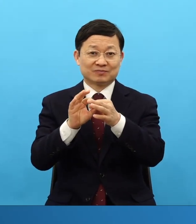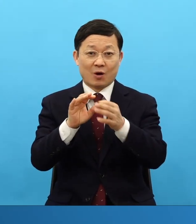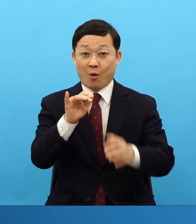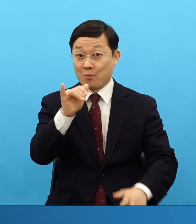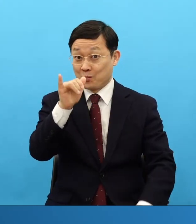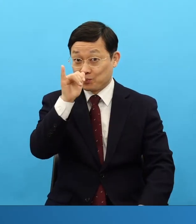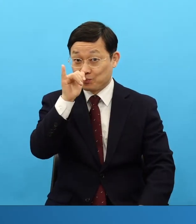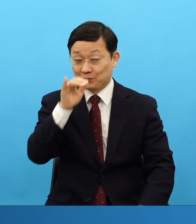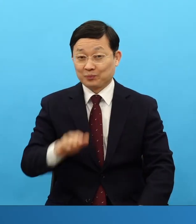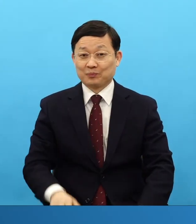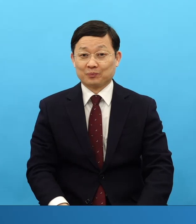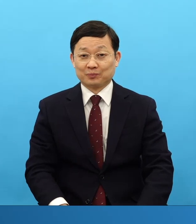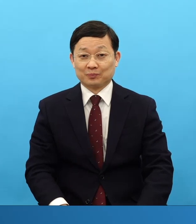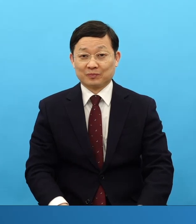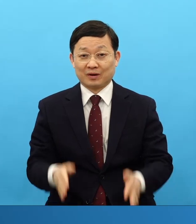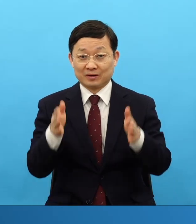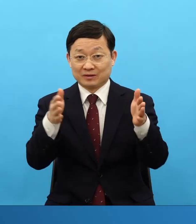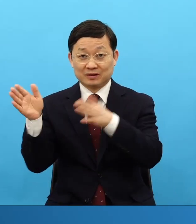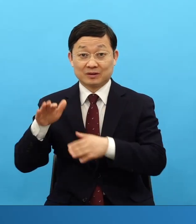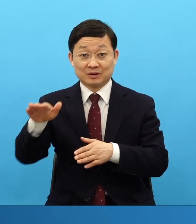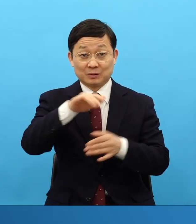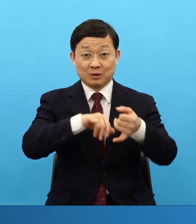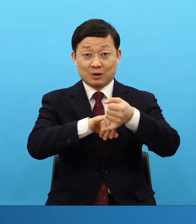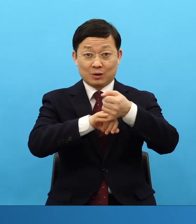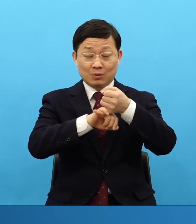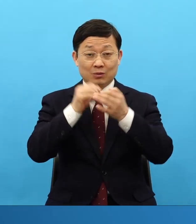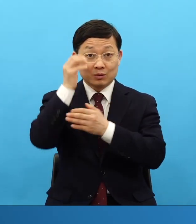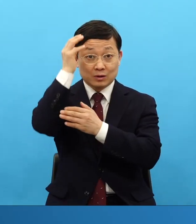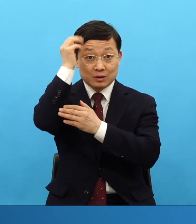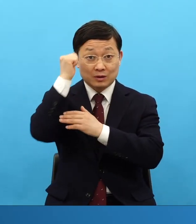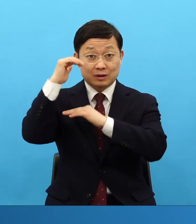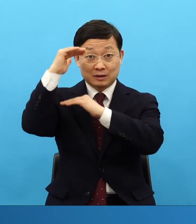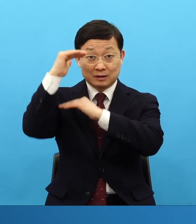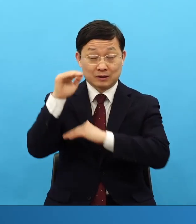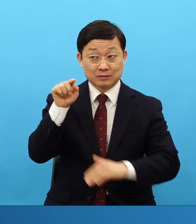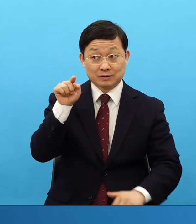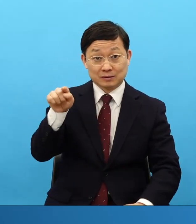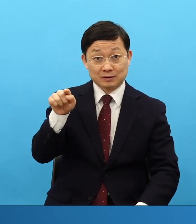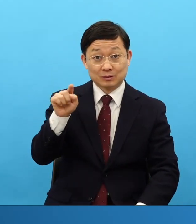여러분이 꼭 참고하셔야 될 것은 그 바울이